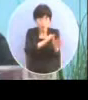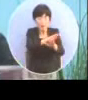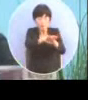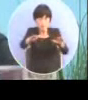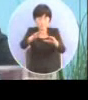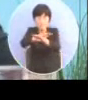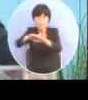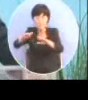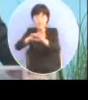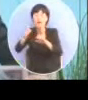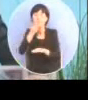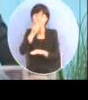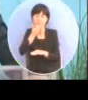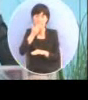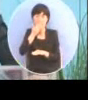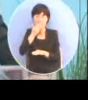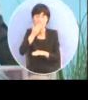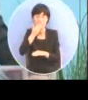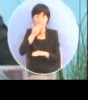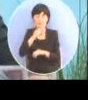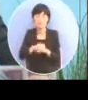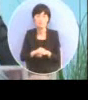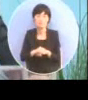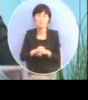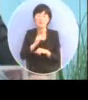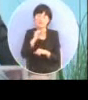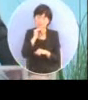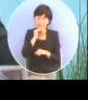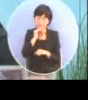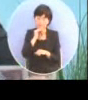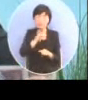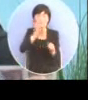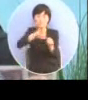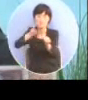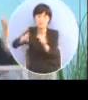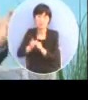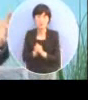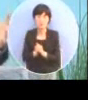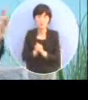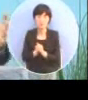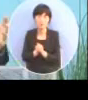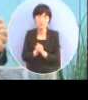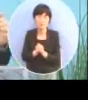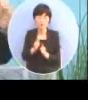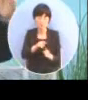Tại vì Phúc âm có quyền phép giải quyết được hết thảy những điều đó. Chúng ta chỉ cần chờ đợi thôi là được.